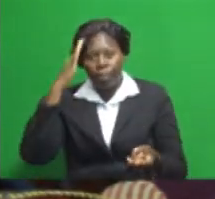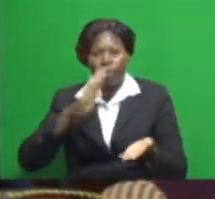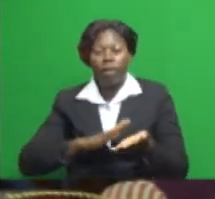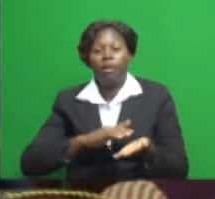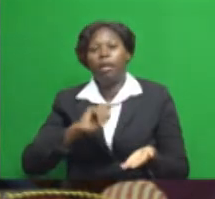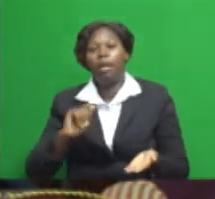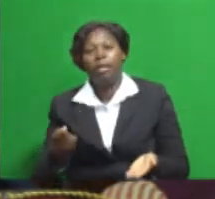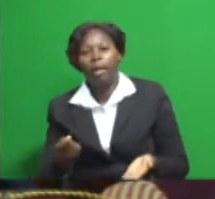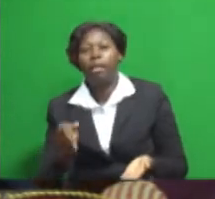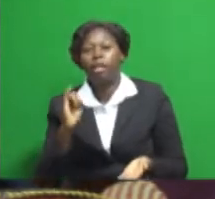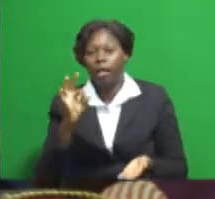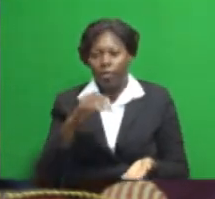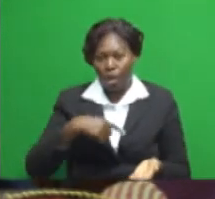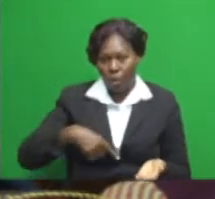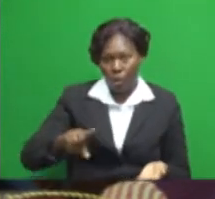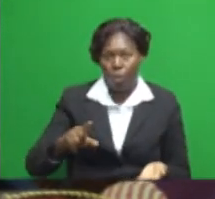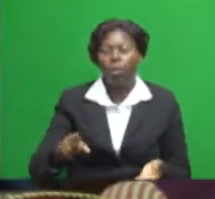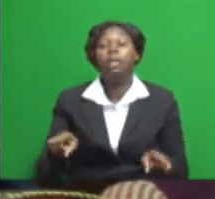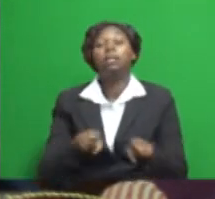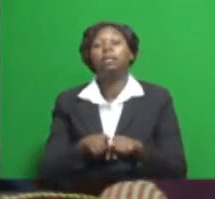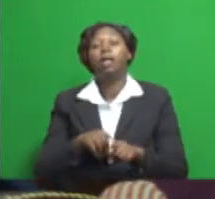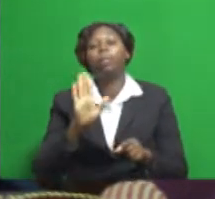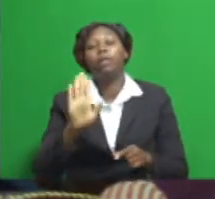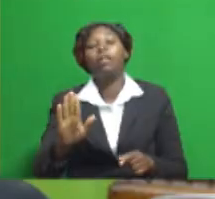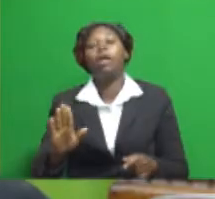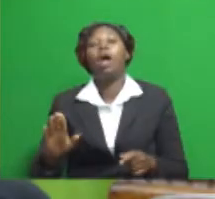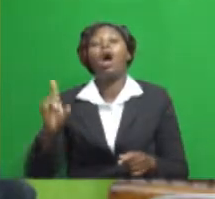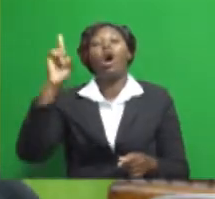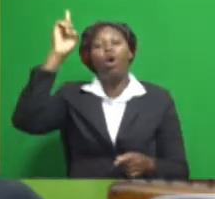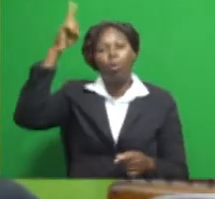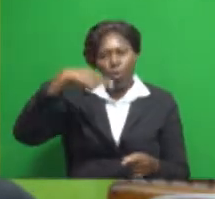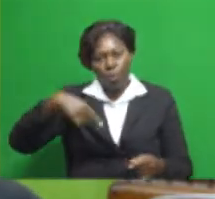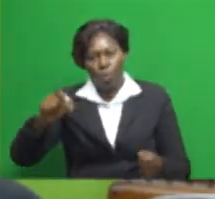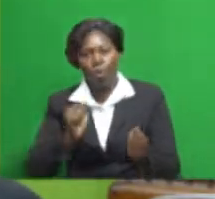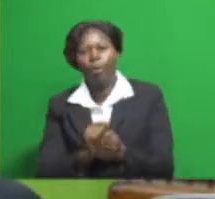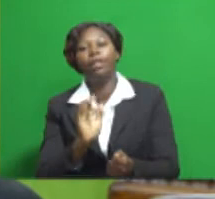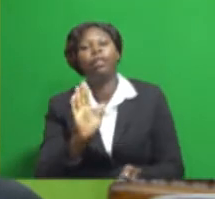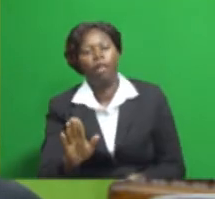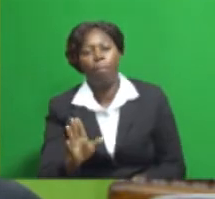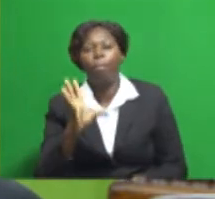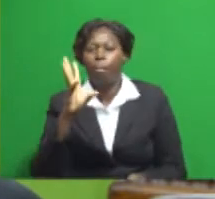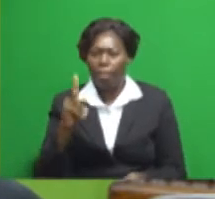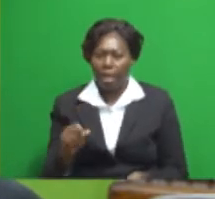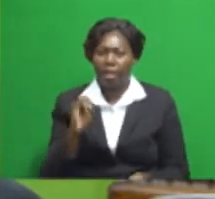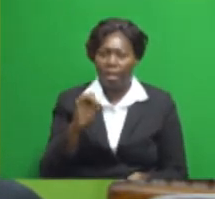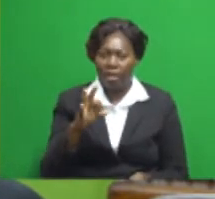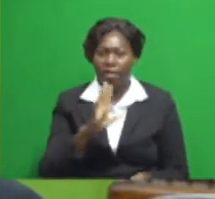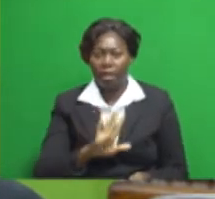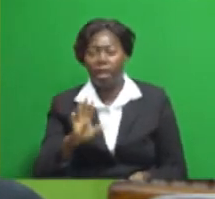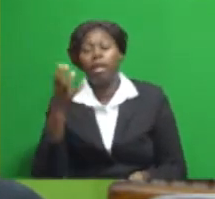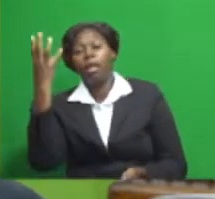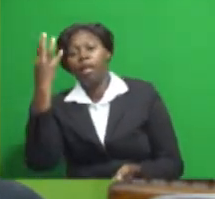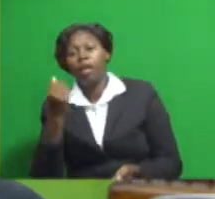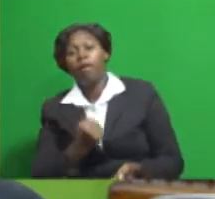akundwa mwari wake akundwa. Right. Mambo akunda mwari wake akundwa. Saka pafunga iva teri manje Nebukadnezaka aitofunga kuti vakomana